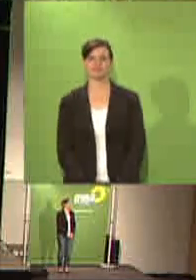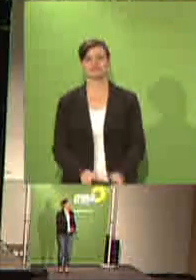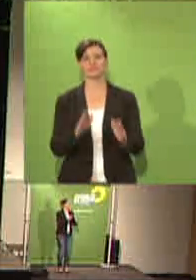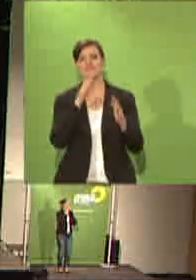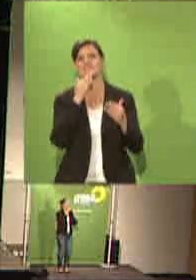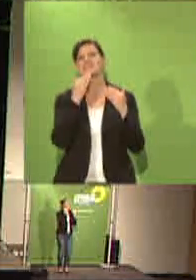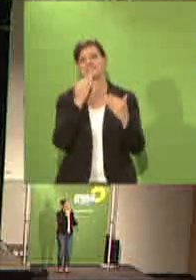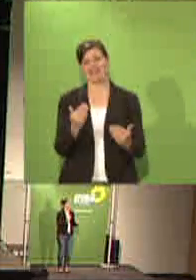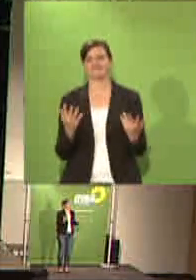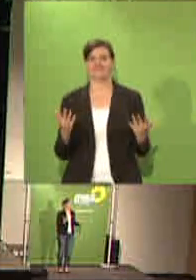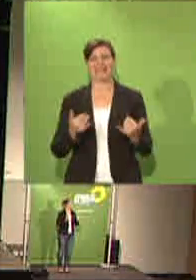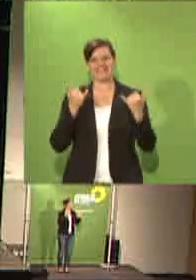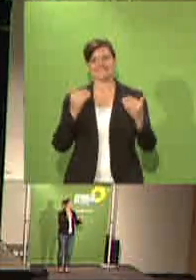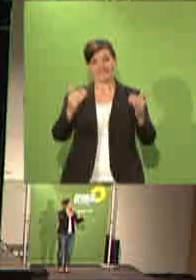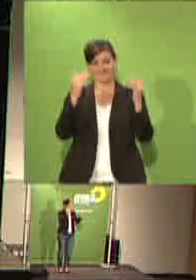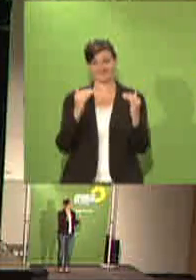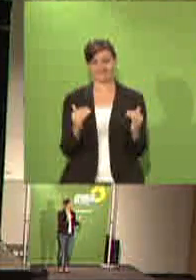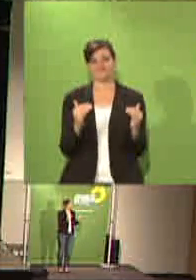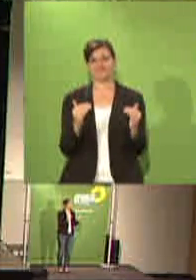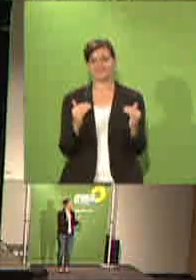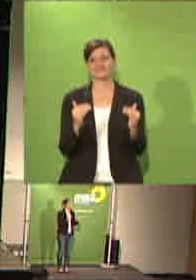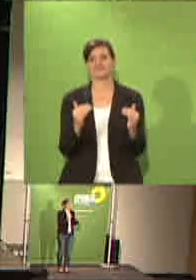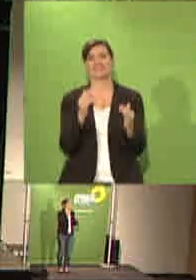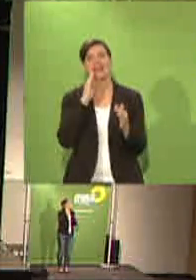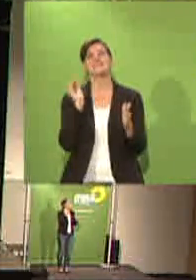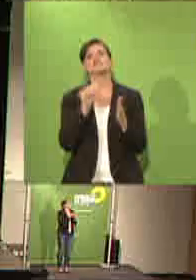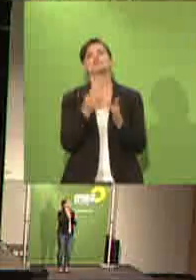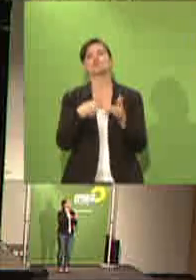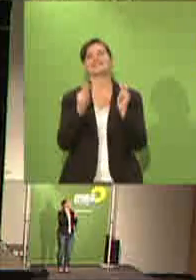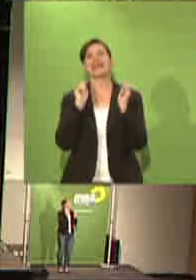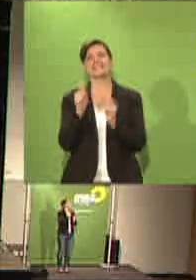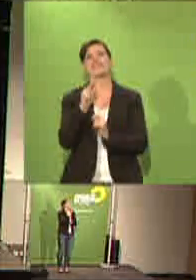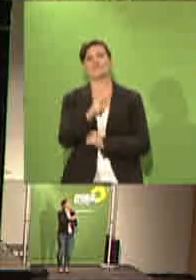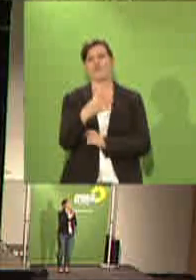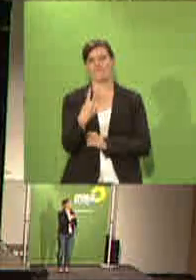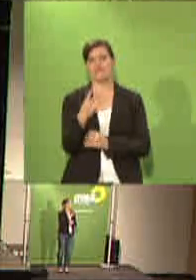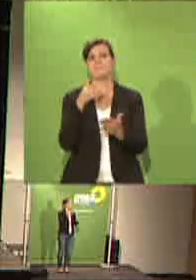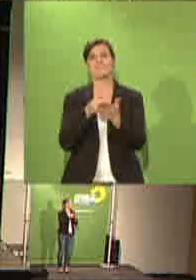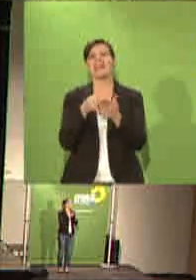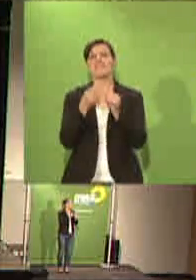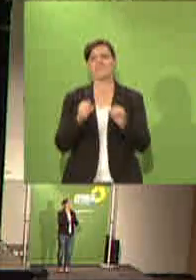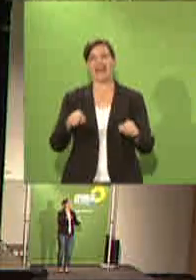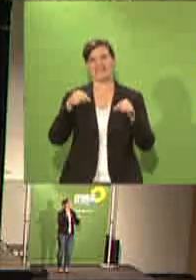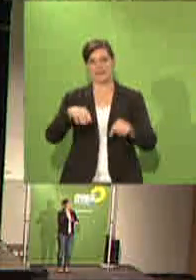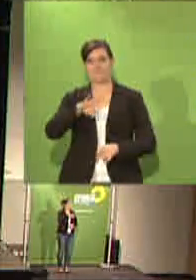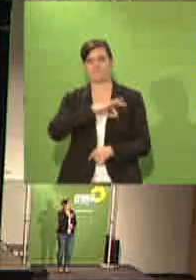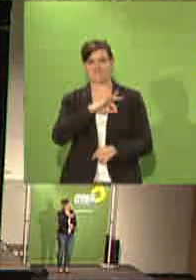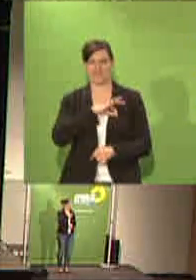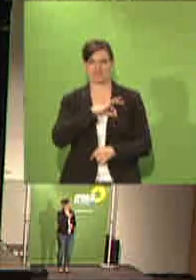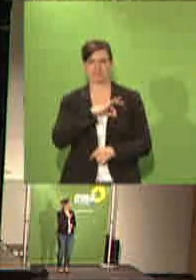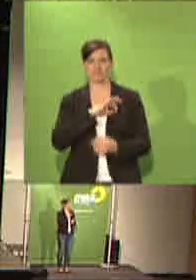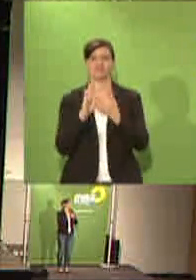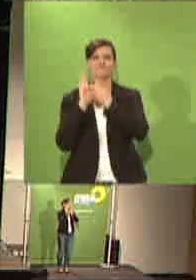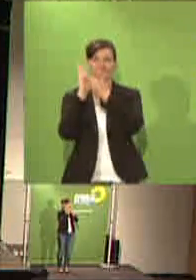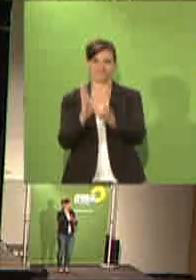Vielen Dank dafür. Wir kommen jetzt unmittelbar zur Einbringung des Antrags V4, Barrierefreiheit in der Partei. Und vorstellen